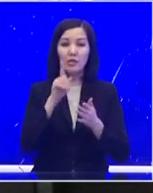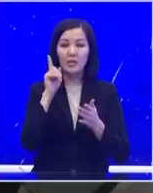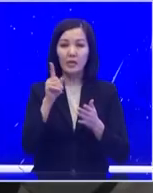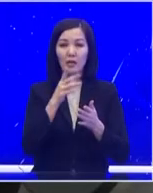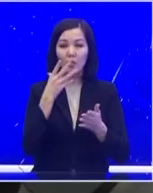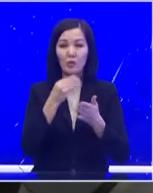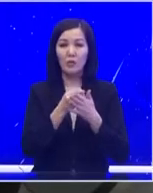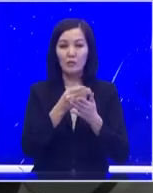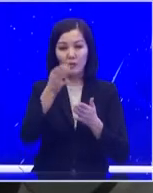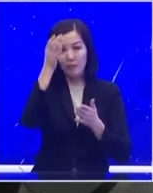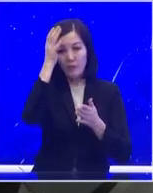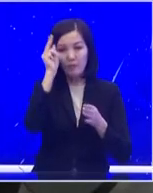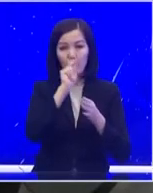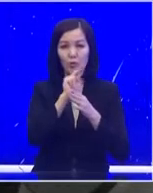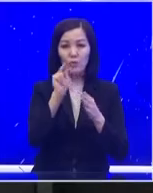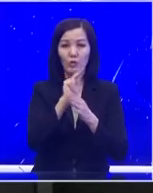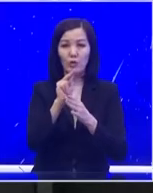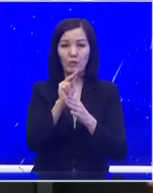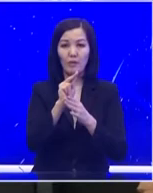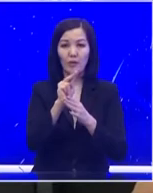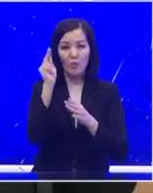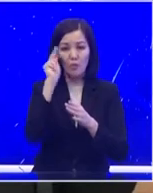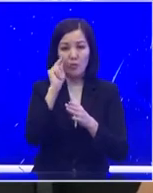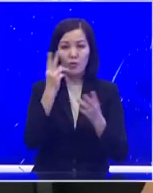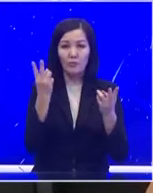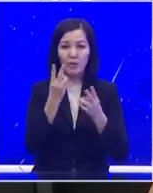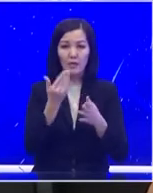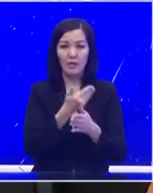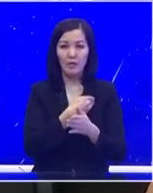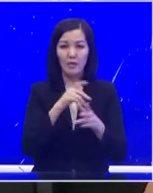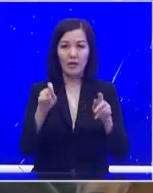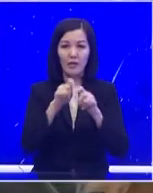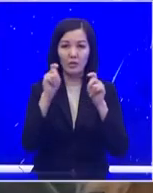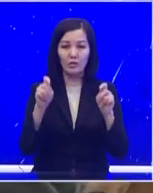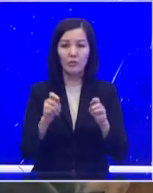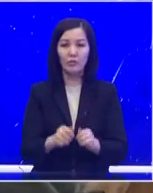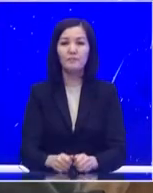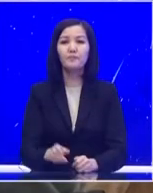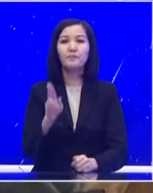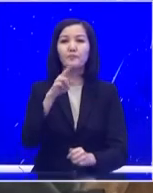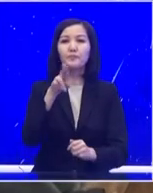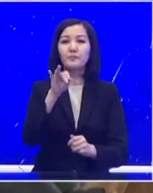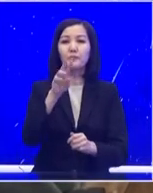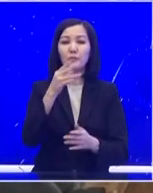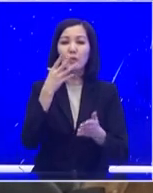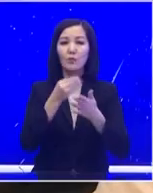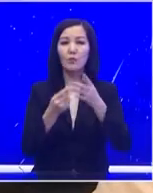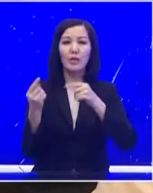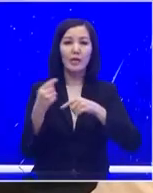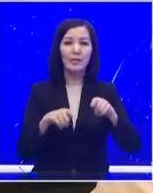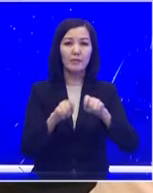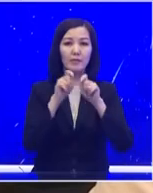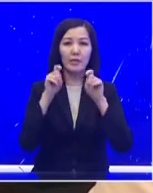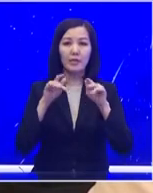өзімнің білетінімді үйретіп, сол үшін аштық. Дина секілді өзісін дөңгелетіп отырған